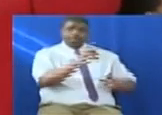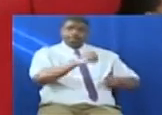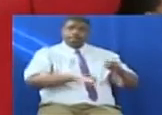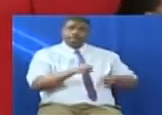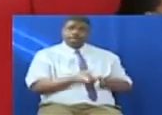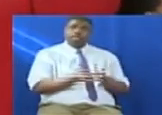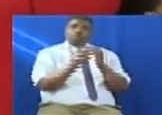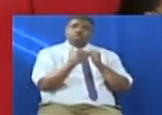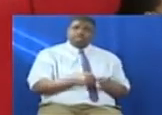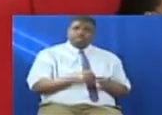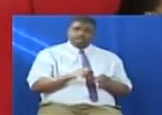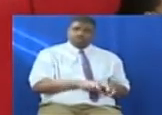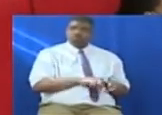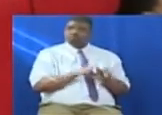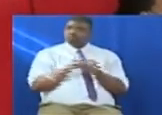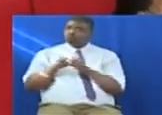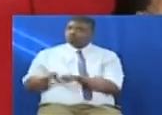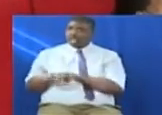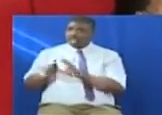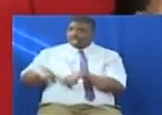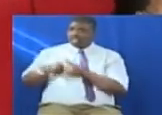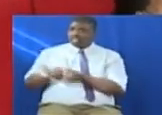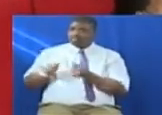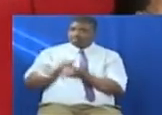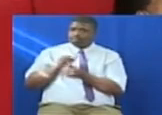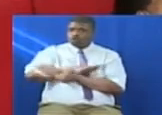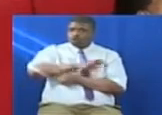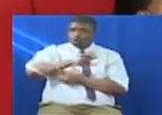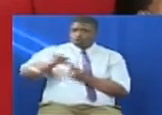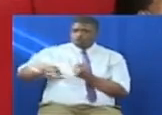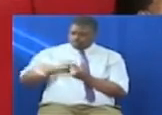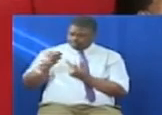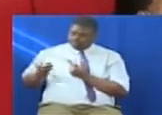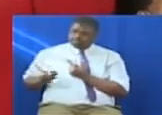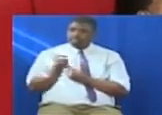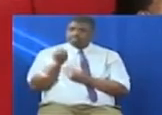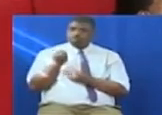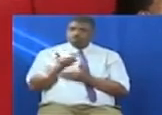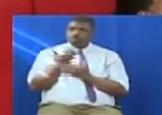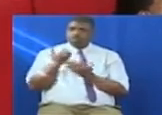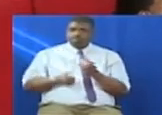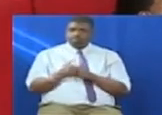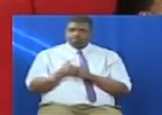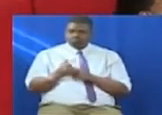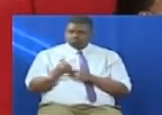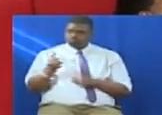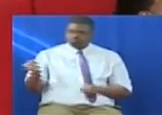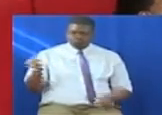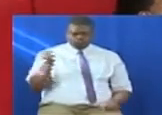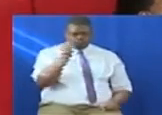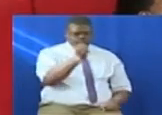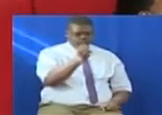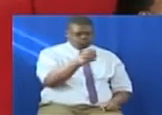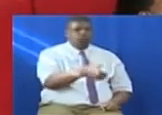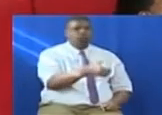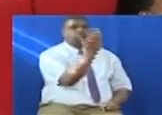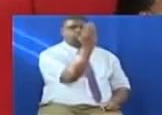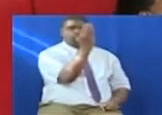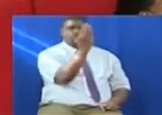tumeweza kuvuka. Lakini yote haya tumefanikiwa kwa sababu tulimweka Mungu mbele.